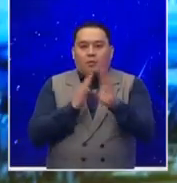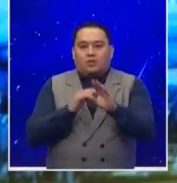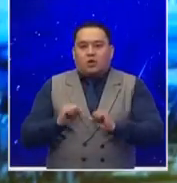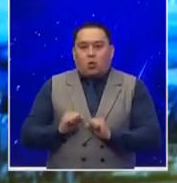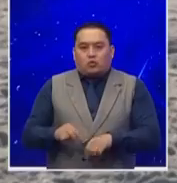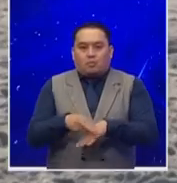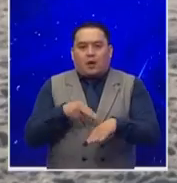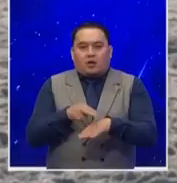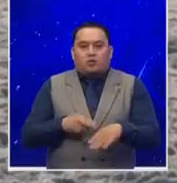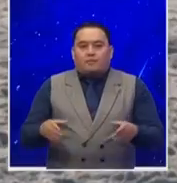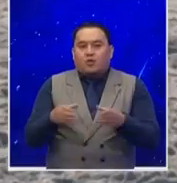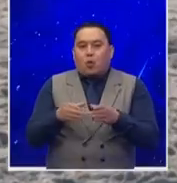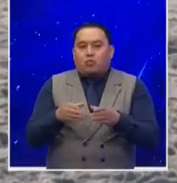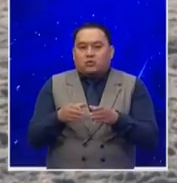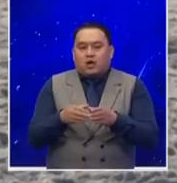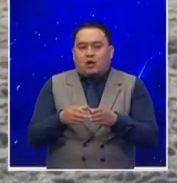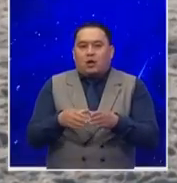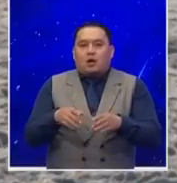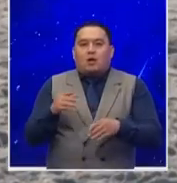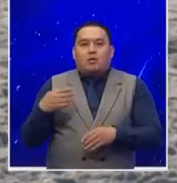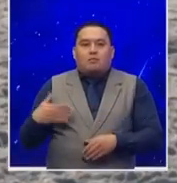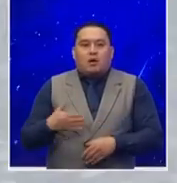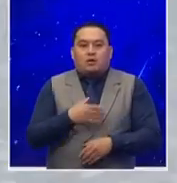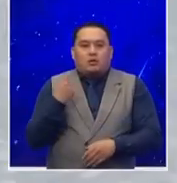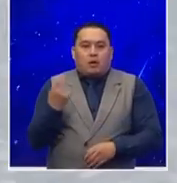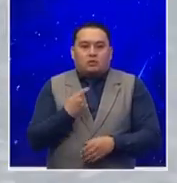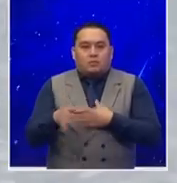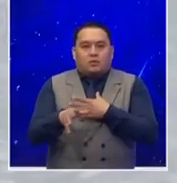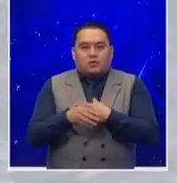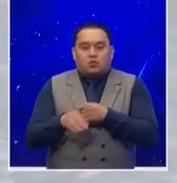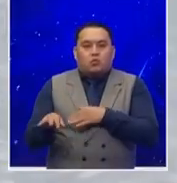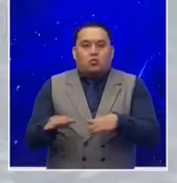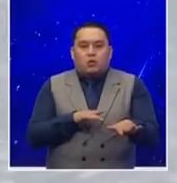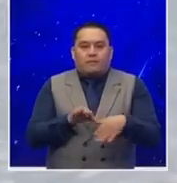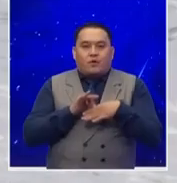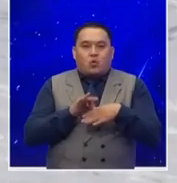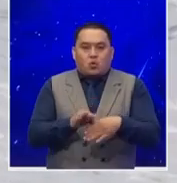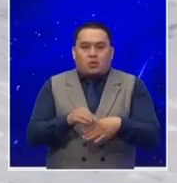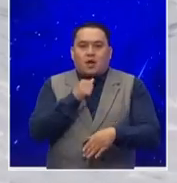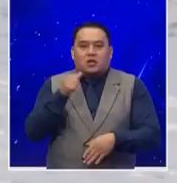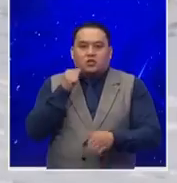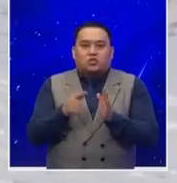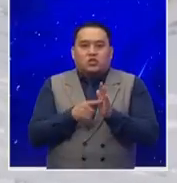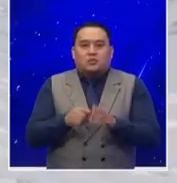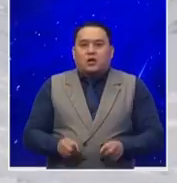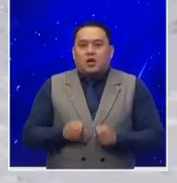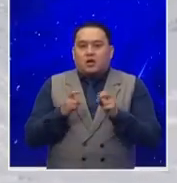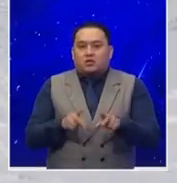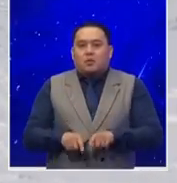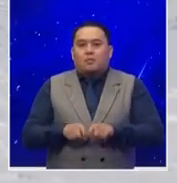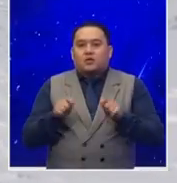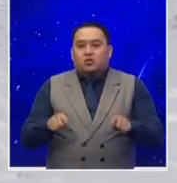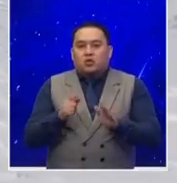қорғау полициясы тобының инспекторлары мен балық шаруашылығы қызмет өкілдері бірлесіп өткізеді. Нәтижесінде былтыр 7 қылмыстық іс